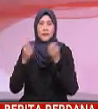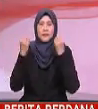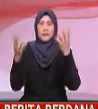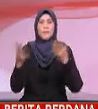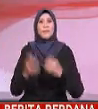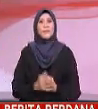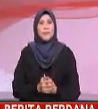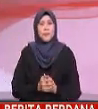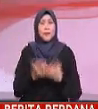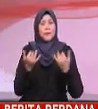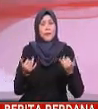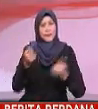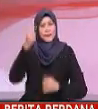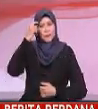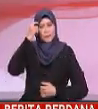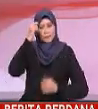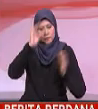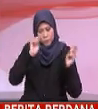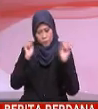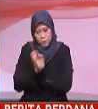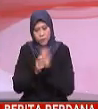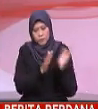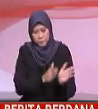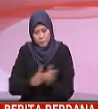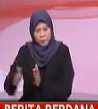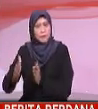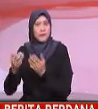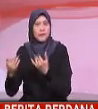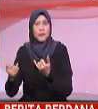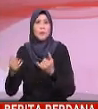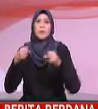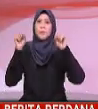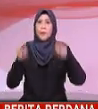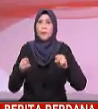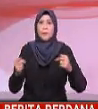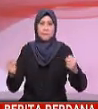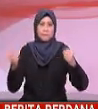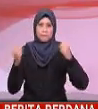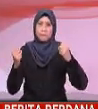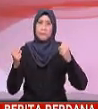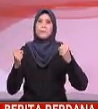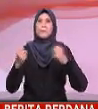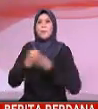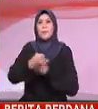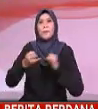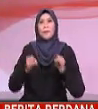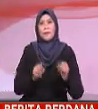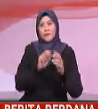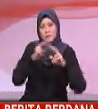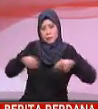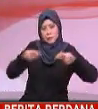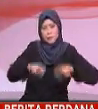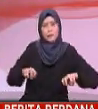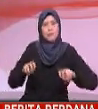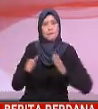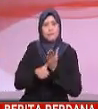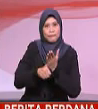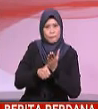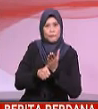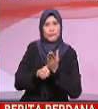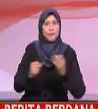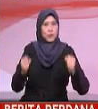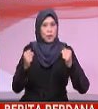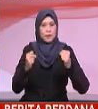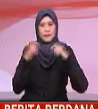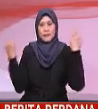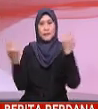terpaksalah mengubah strategi. Kalau boleh, ya, saya nak menambah kekuatan Jabatan Siasatan Jenayah Narkotik ini.